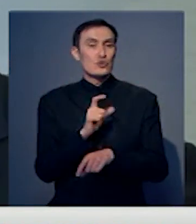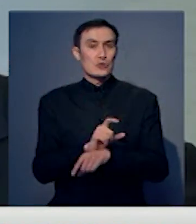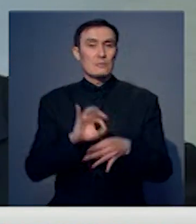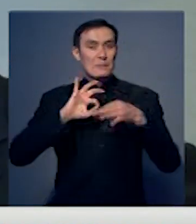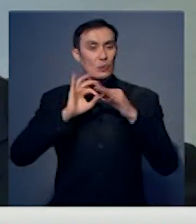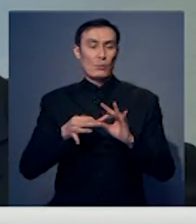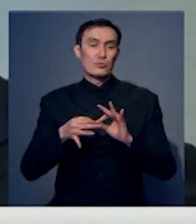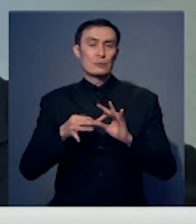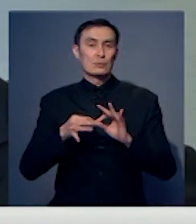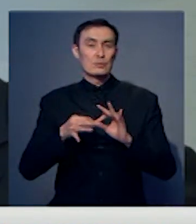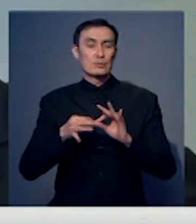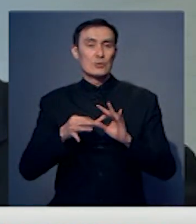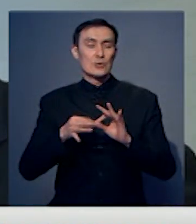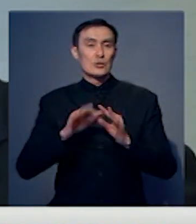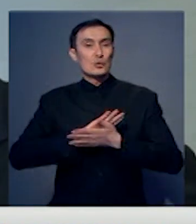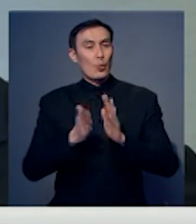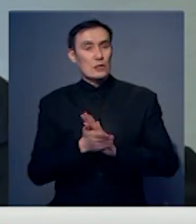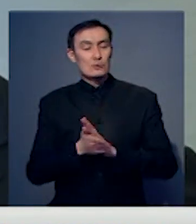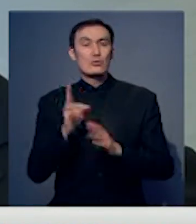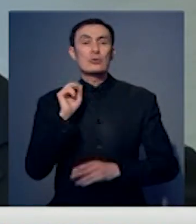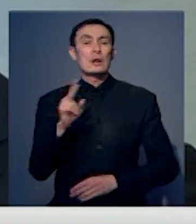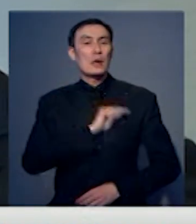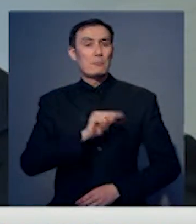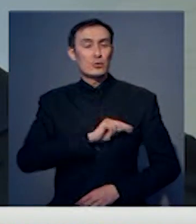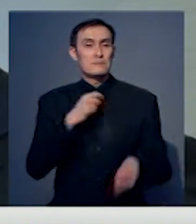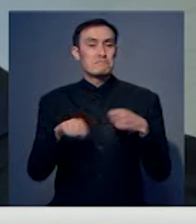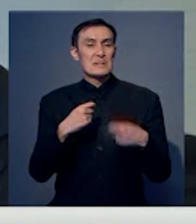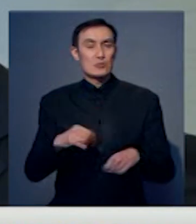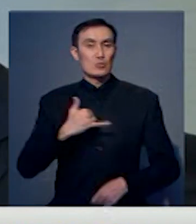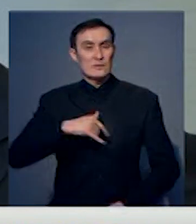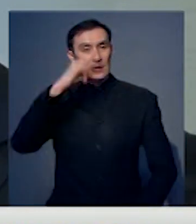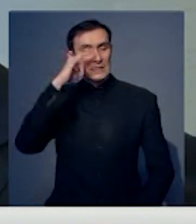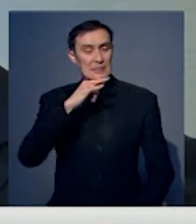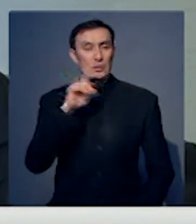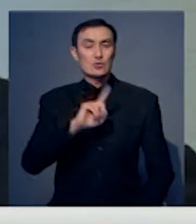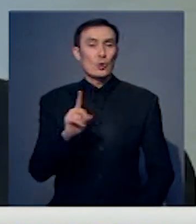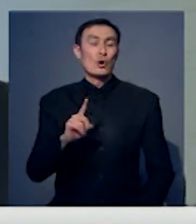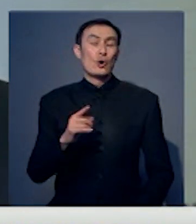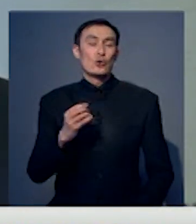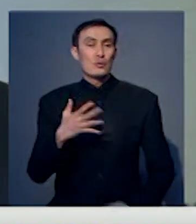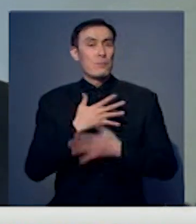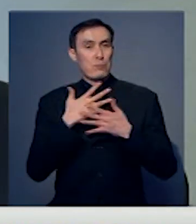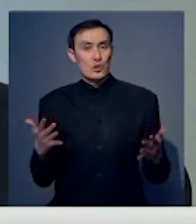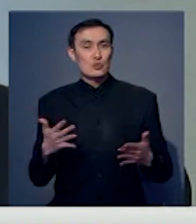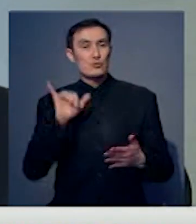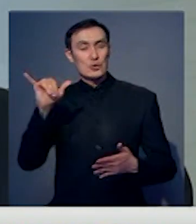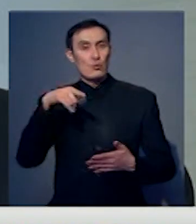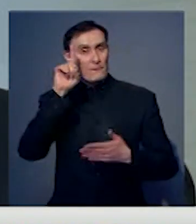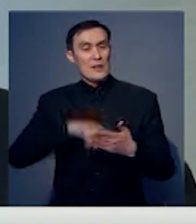очень развернутую картину ведения бизнеса в Казахстане, что вселило еще большую